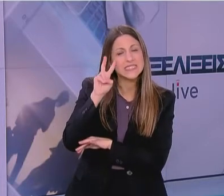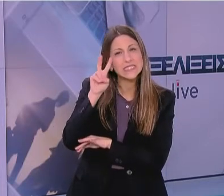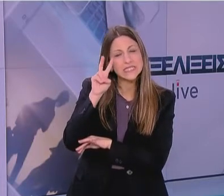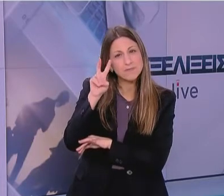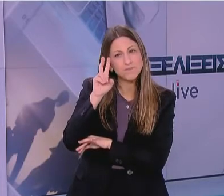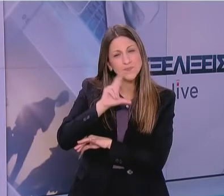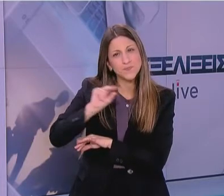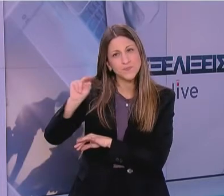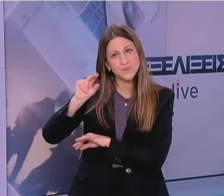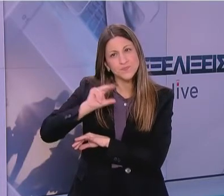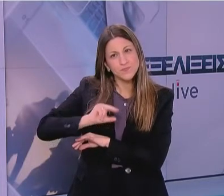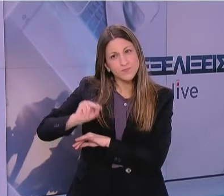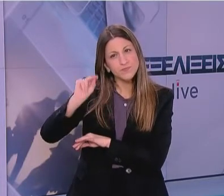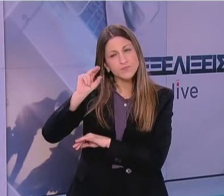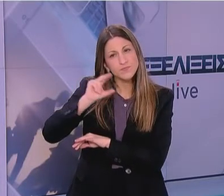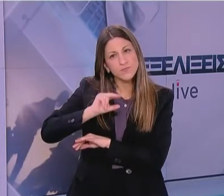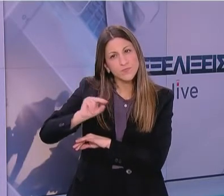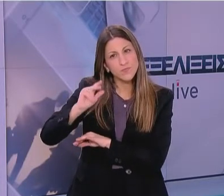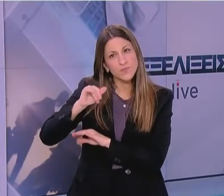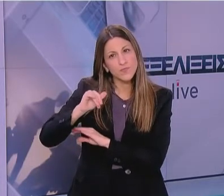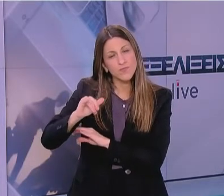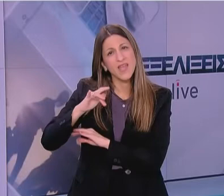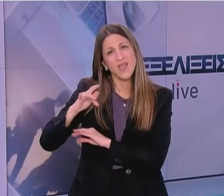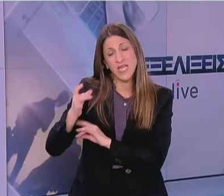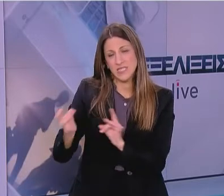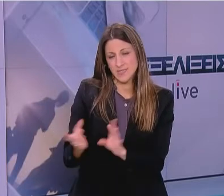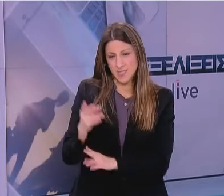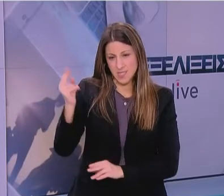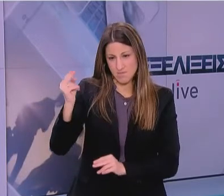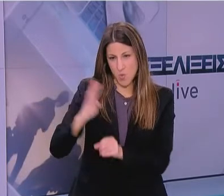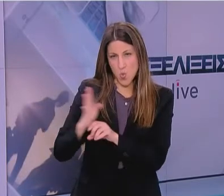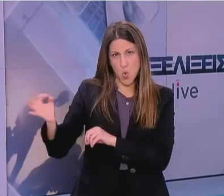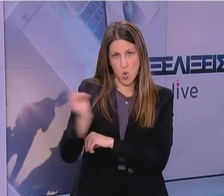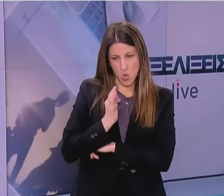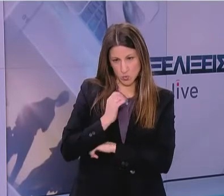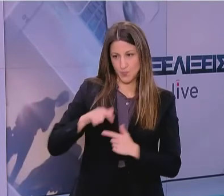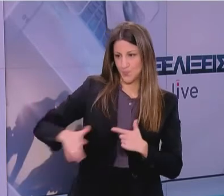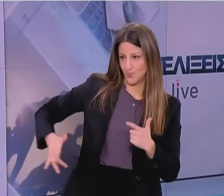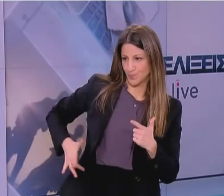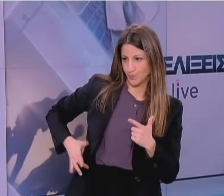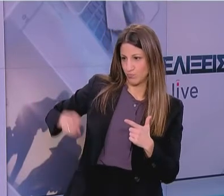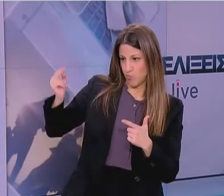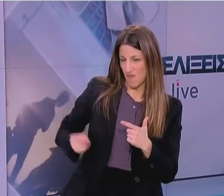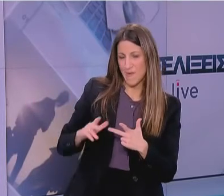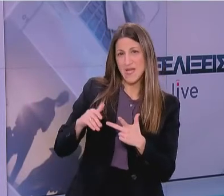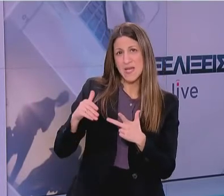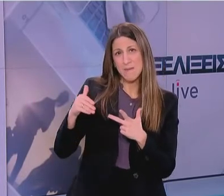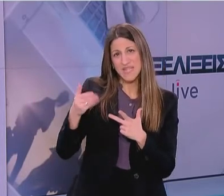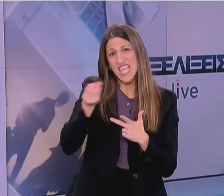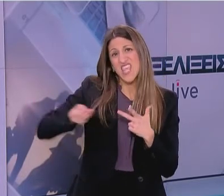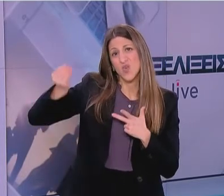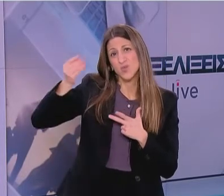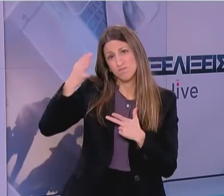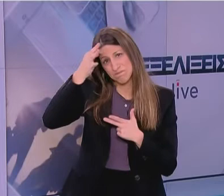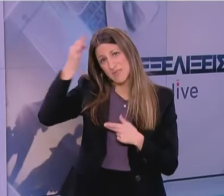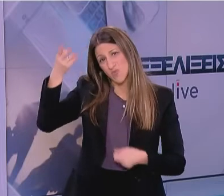ότι μάλλον είναι και επιβαρυντικός παράγοντας για να πεθάνει κανείς αν τα νεφρά του δεν δουλεύουν καλά. Σίγουρα όμως θα περιμένουμε και περισσότερα